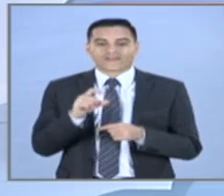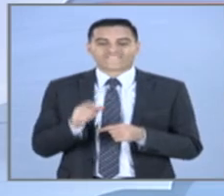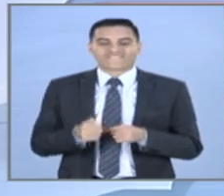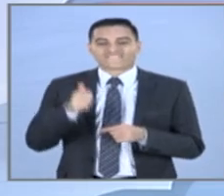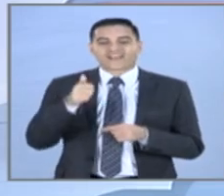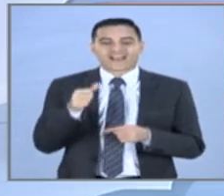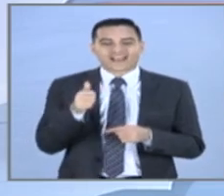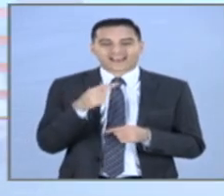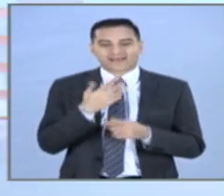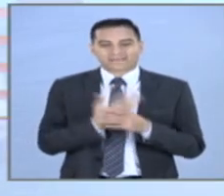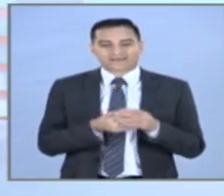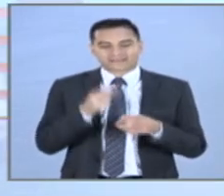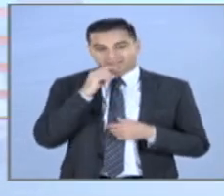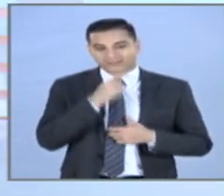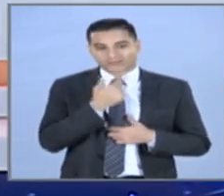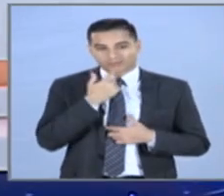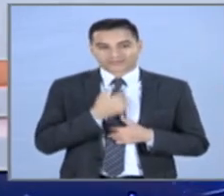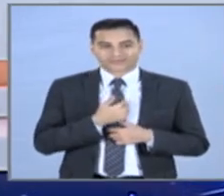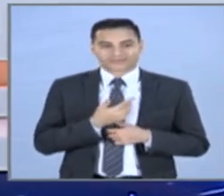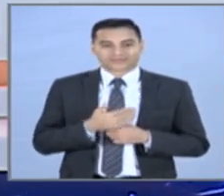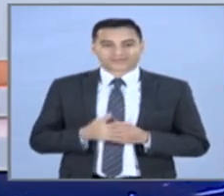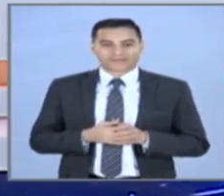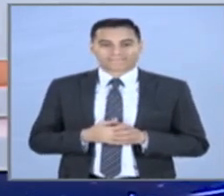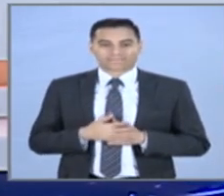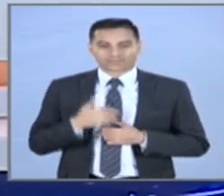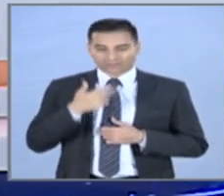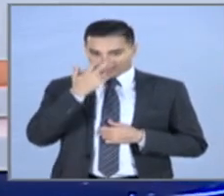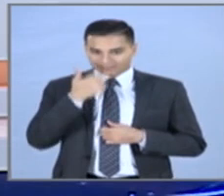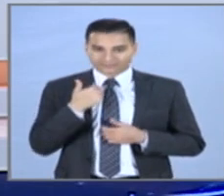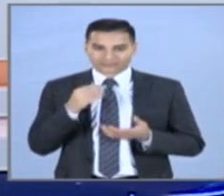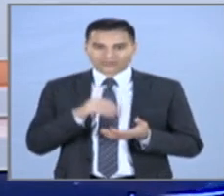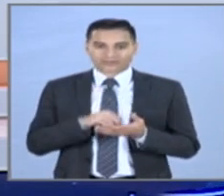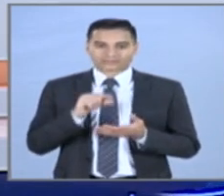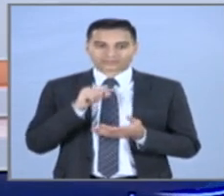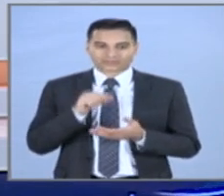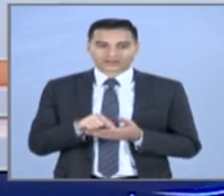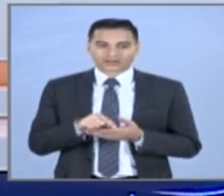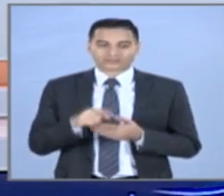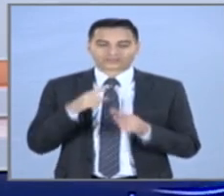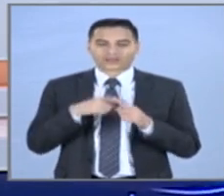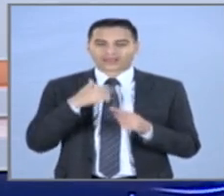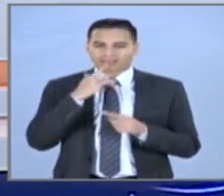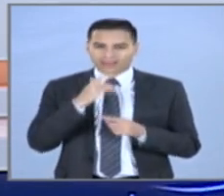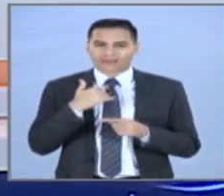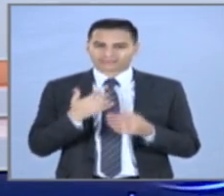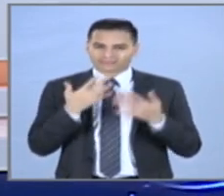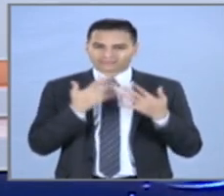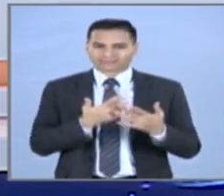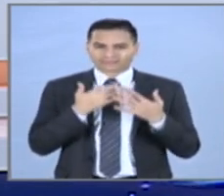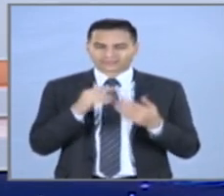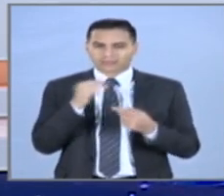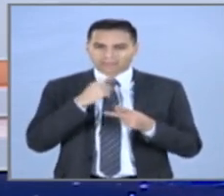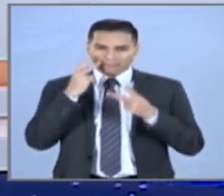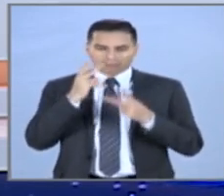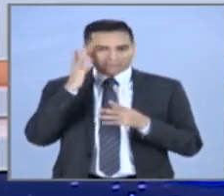وفاء هي اللي هي تمام، احكي لي يا وفاء. هو انا من زمان كان نفسي اشترك في البرنامج، وكنت دايما طبعا متابعه